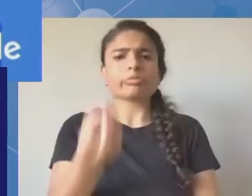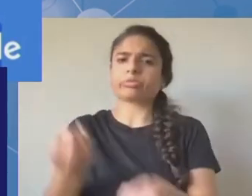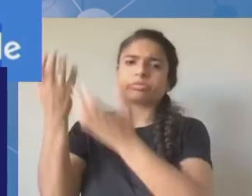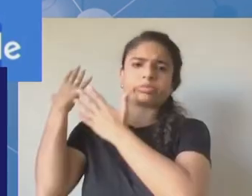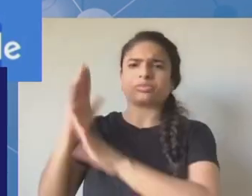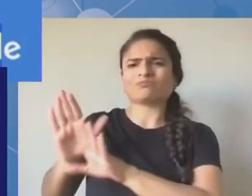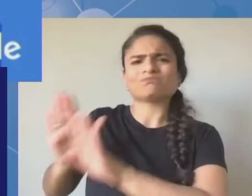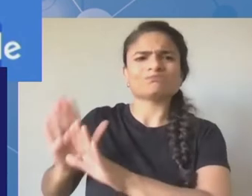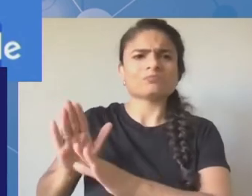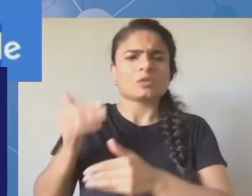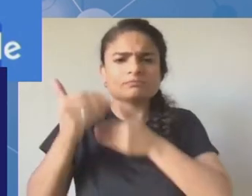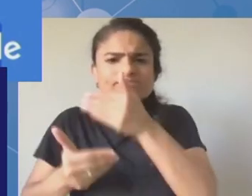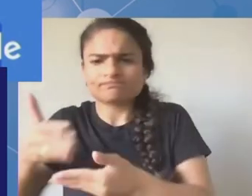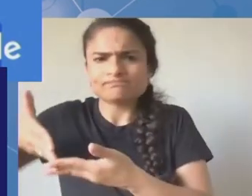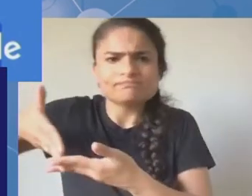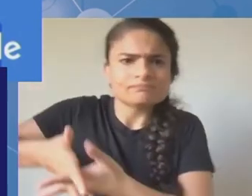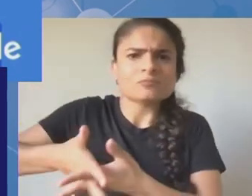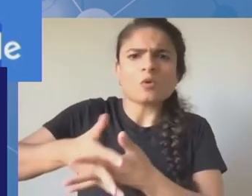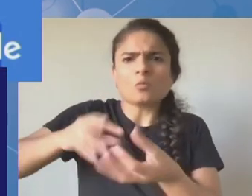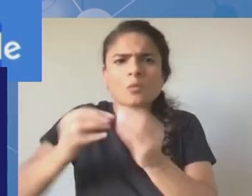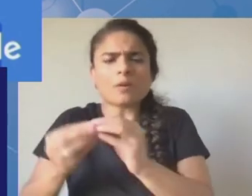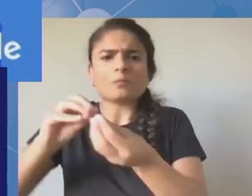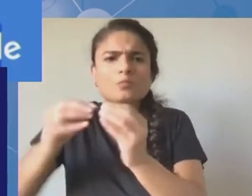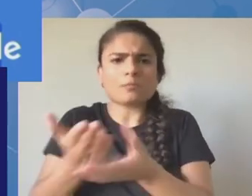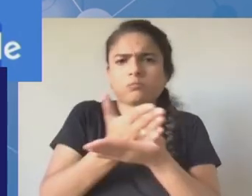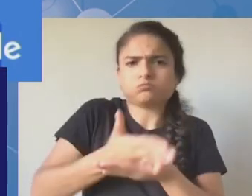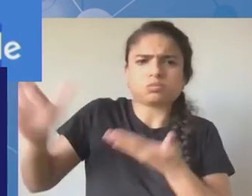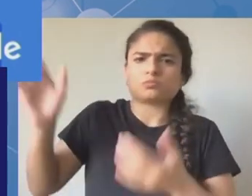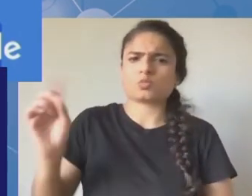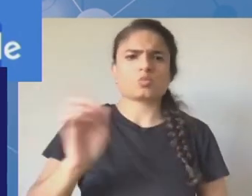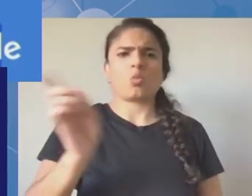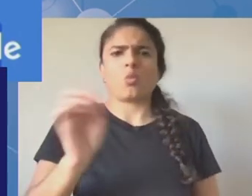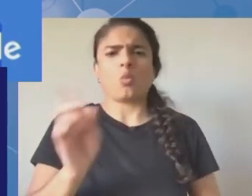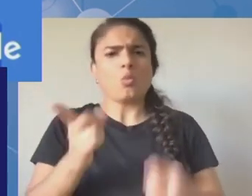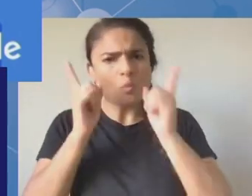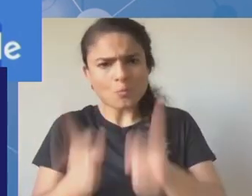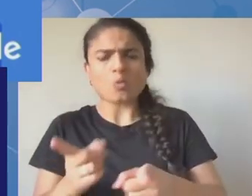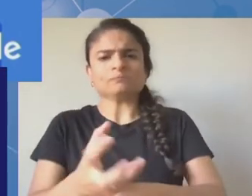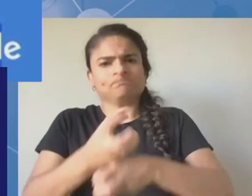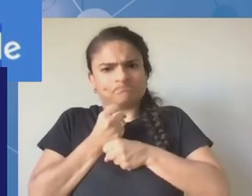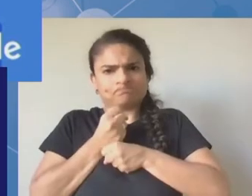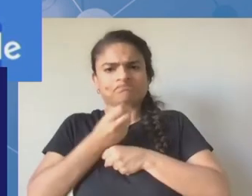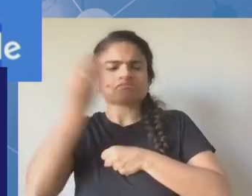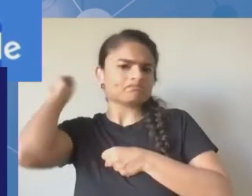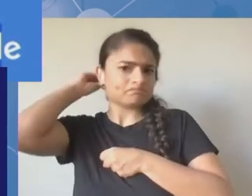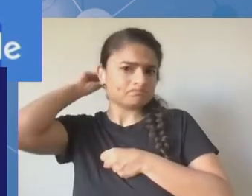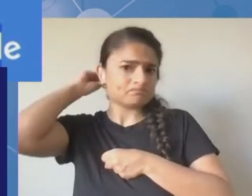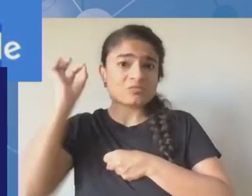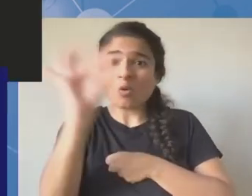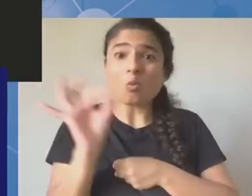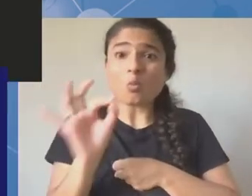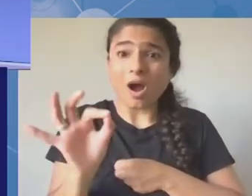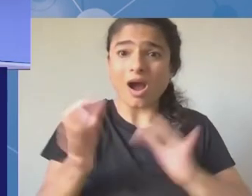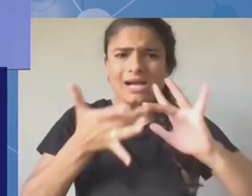من المجتمعات الأصيلة. نريد توسيع وصولهم إلى الإنترنت، لأن الإنترنت